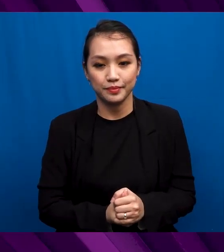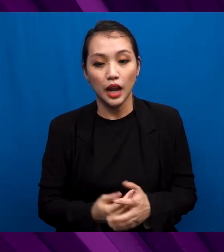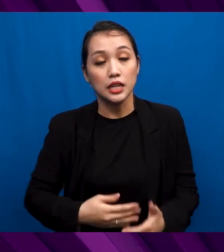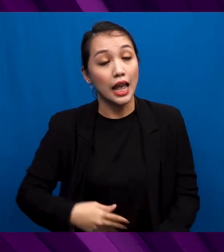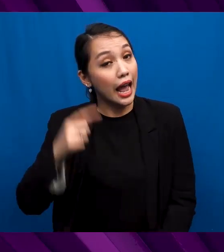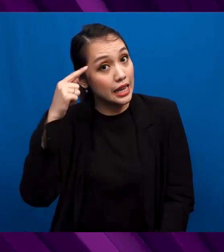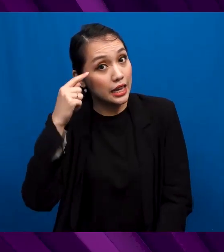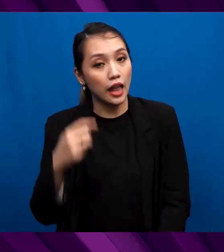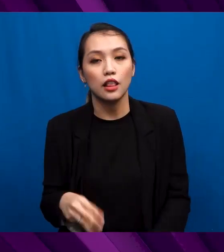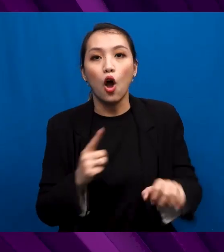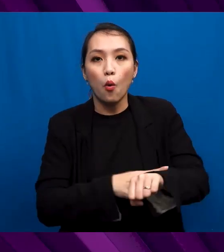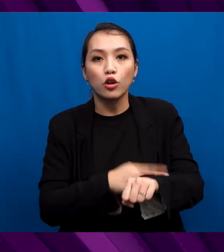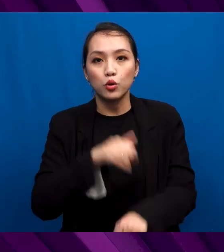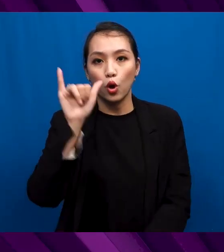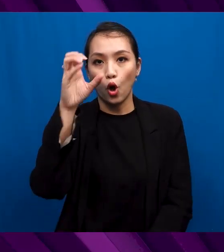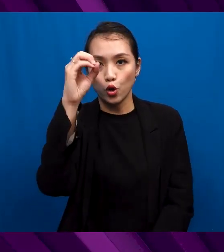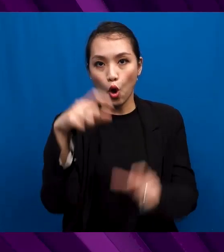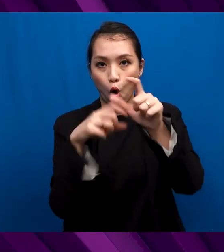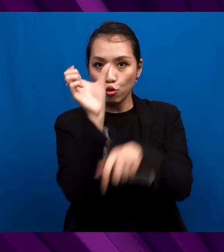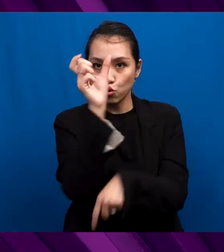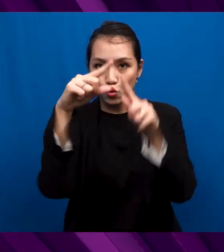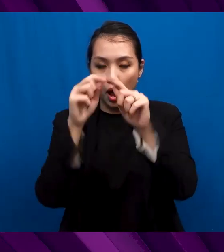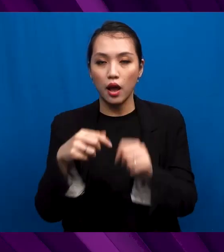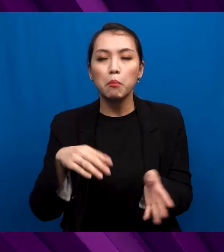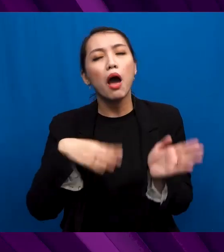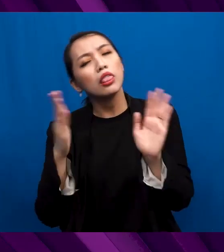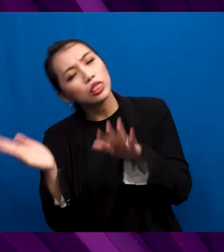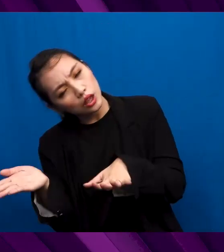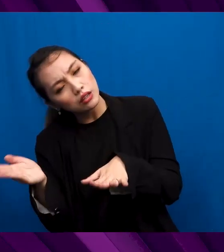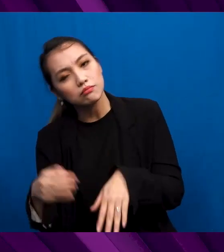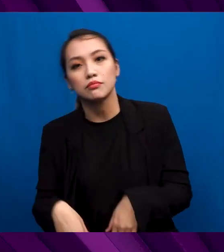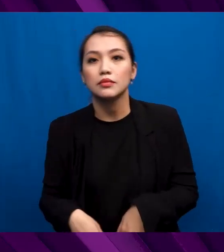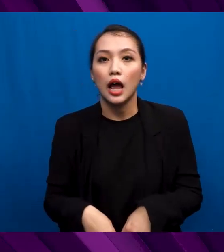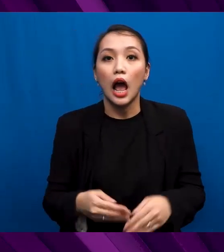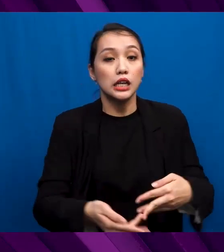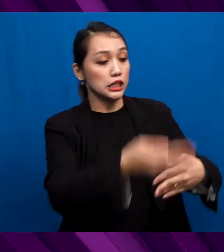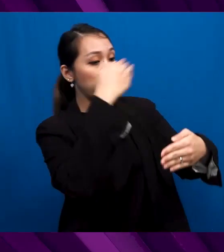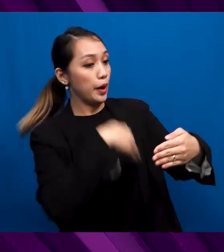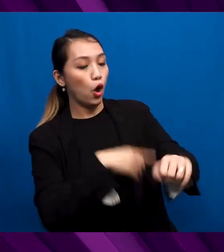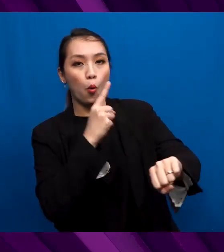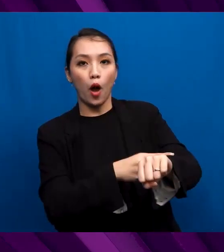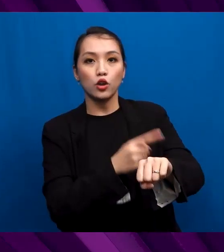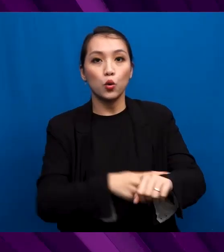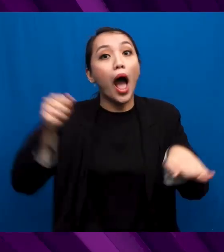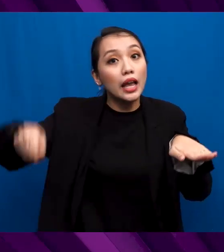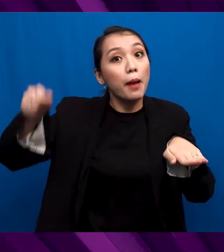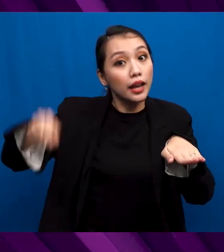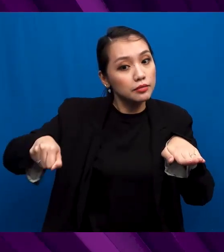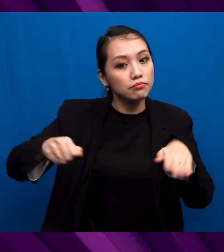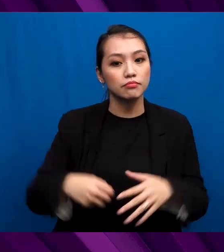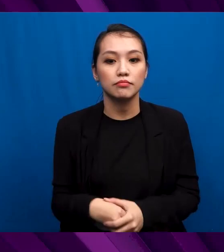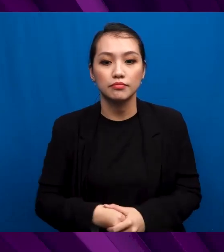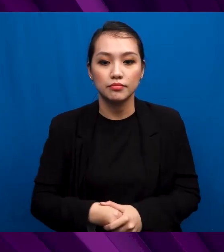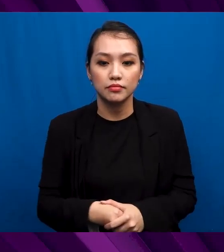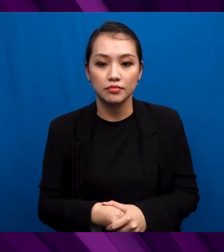waktu Yosua mati. Lalu habis itu sebelum masa hakim-hakim dimulai. Suku mana yang harus maju untuk melawan orang Kanaan